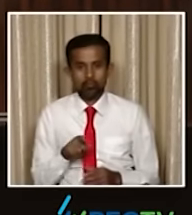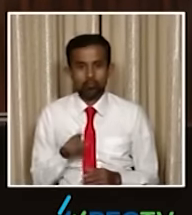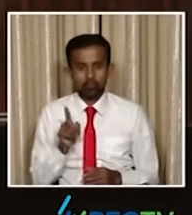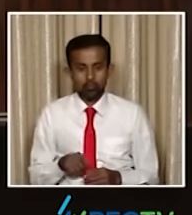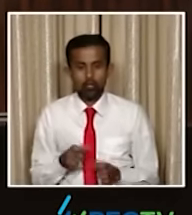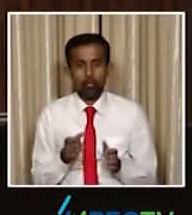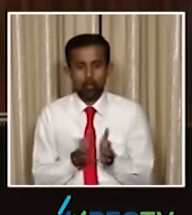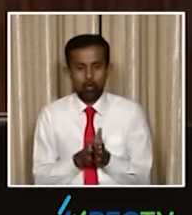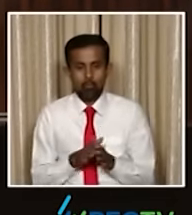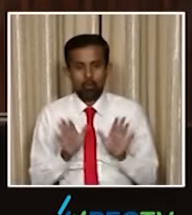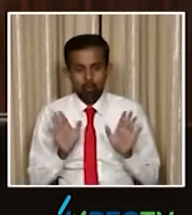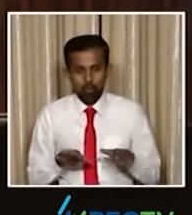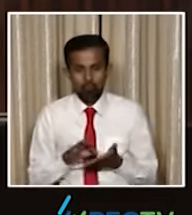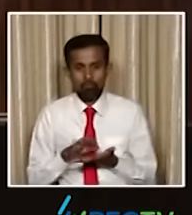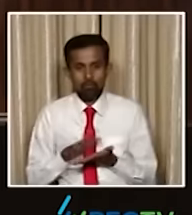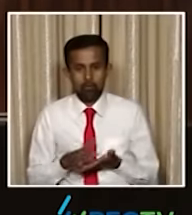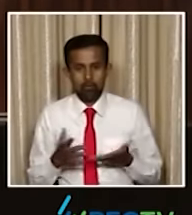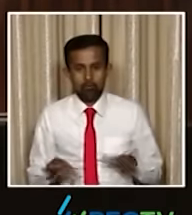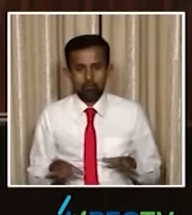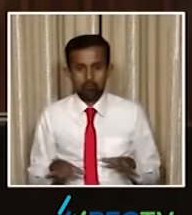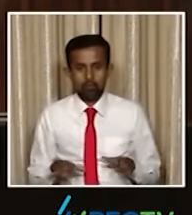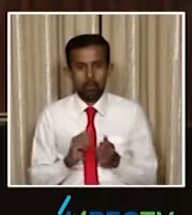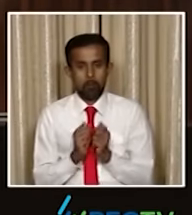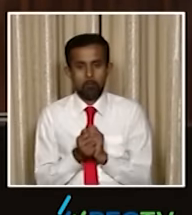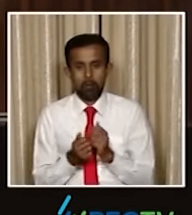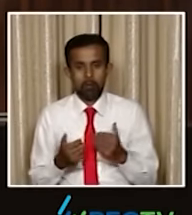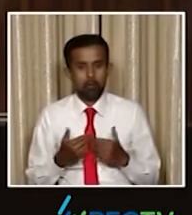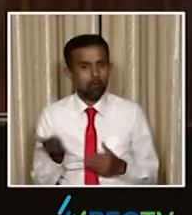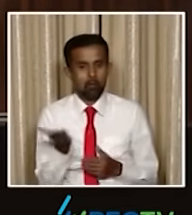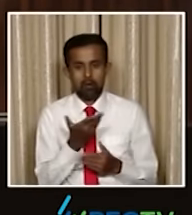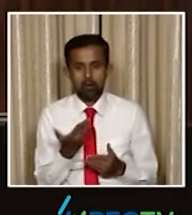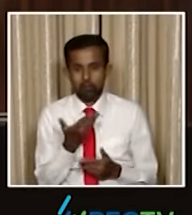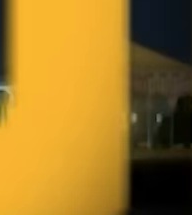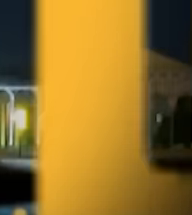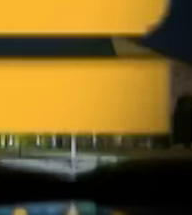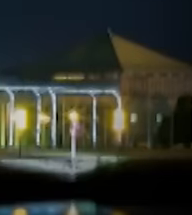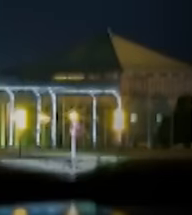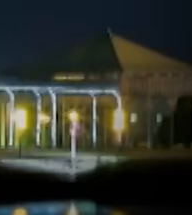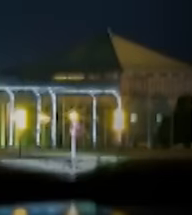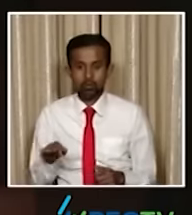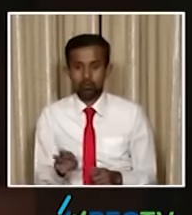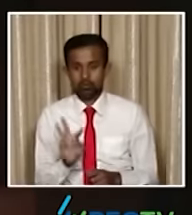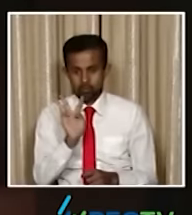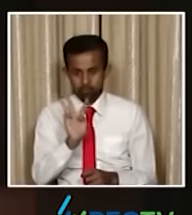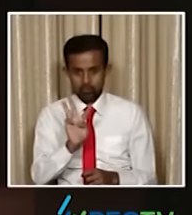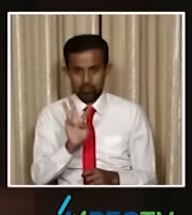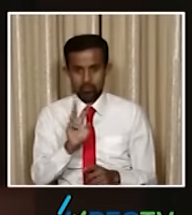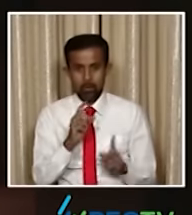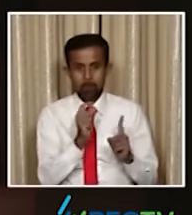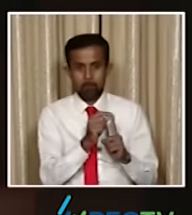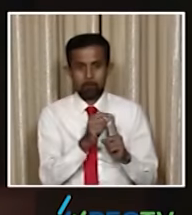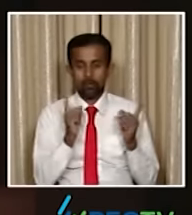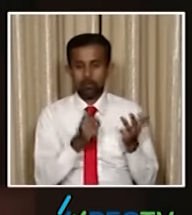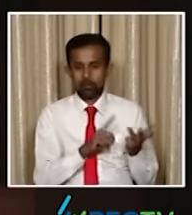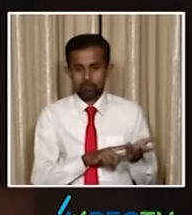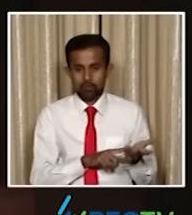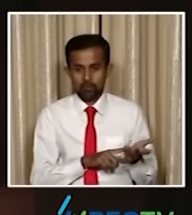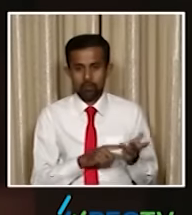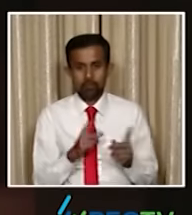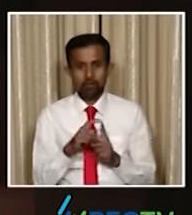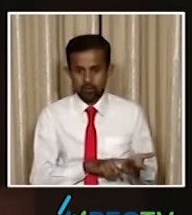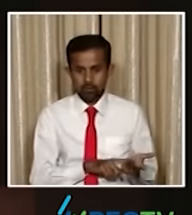කරපු කමිටියෙන් අවසාන තීරණයක් අරගෙන තිනු. ඒ තීරණය වෙනස් කරන්න අපි කාටවත් හැකියාවක් නැත. පල්ලේකැලේ ක්‍රීඩාංගණය,